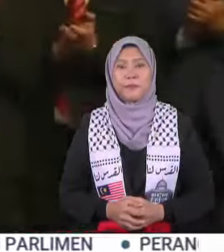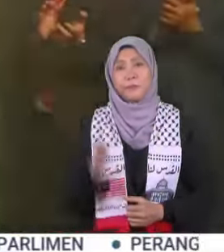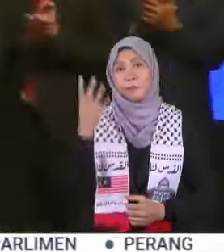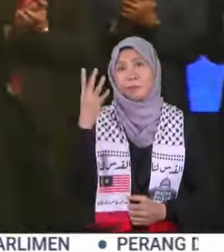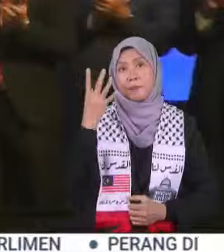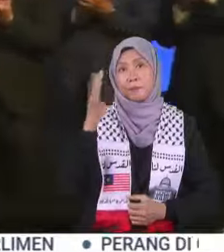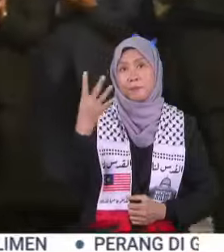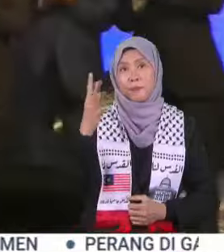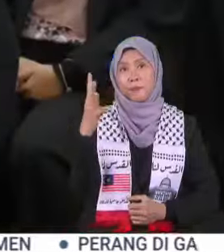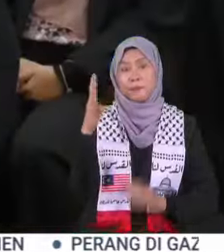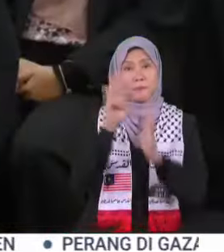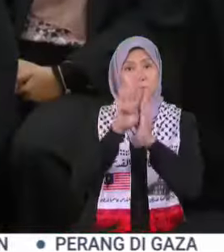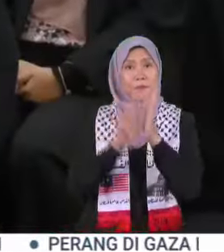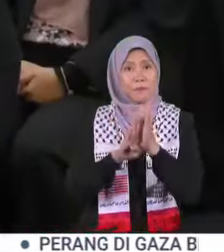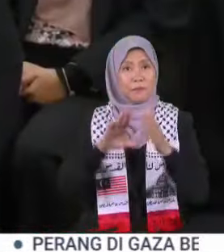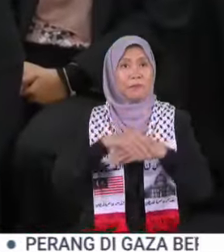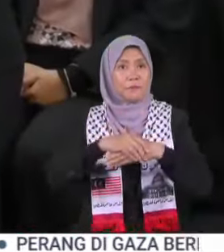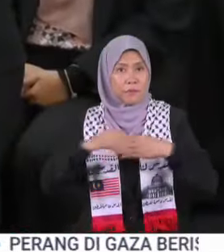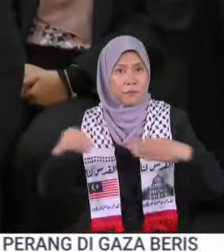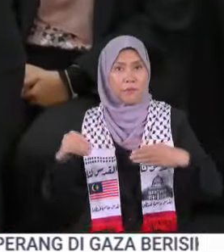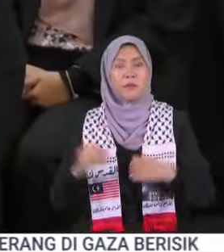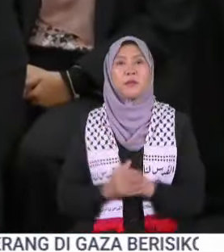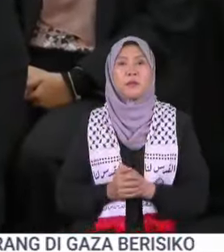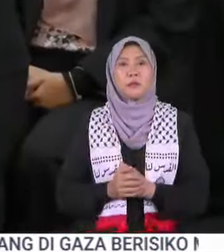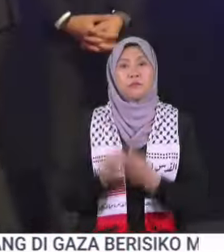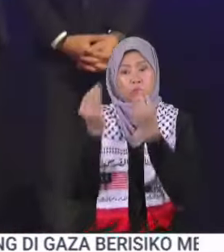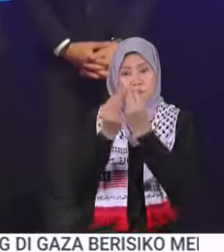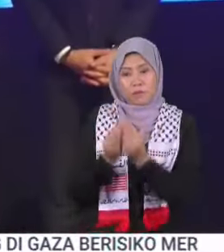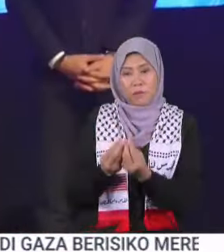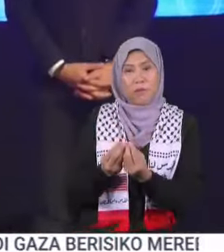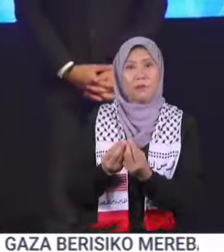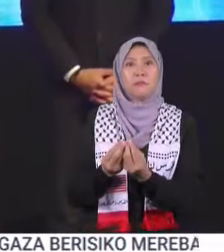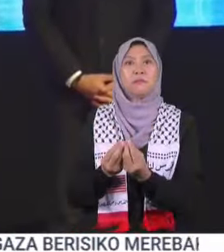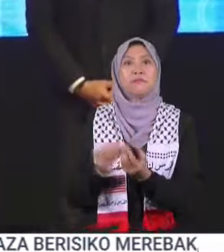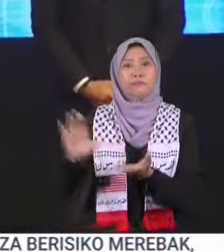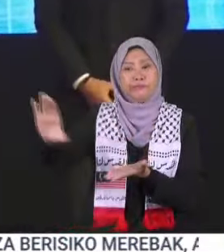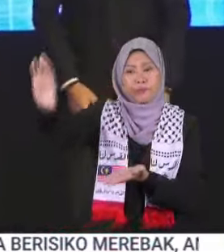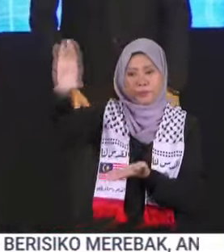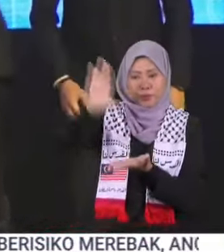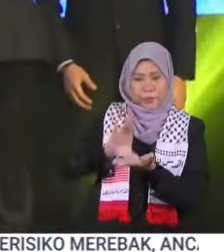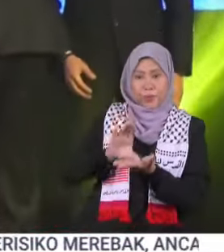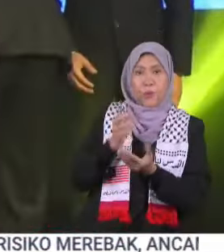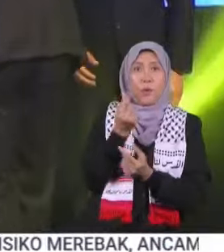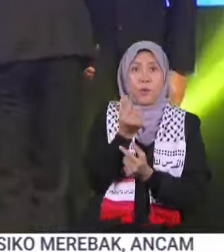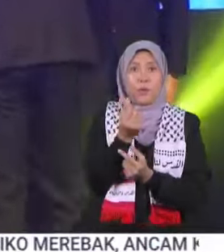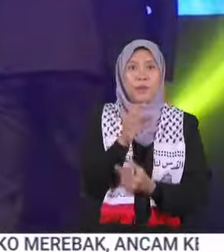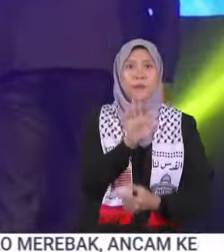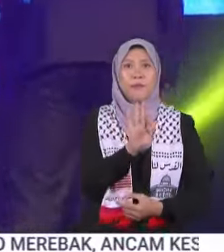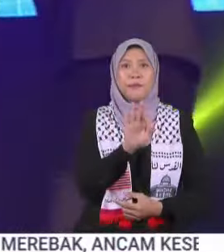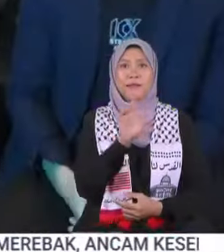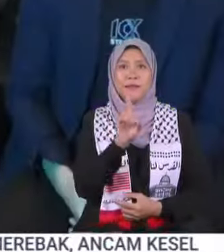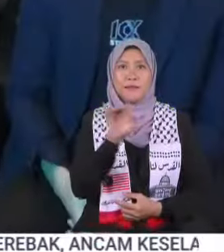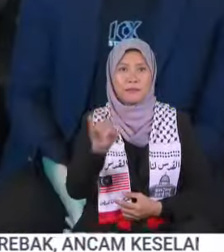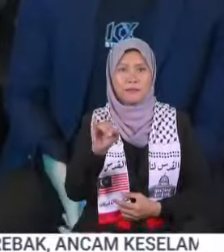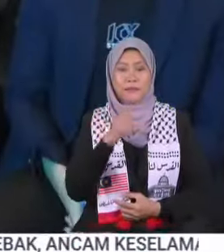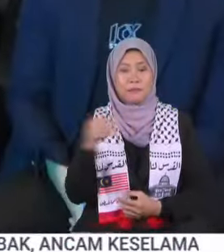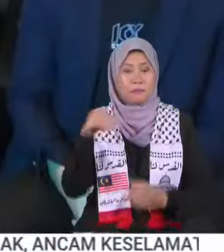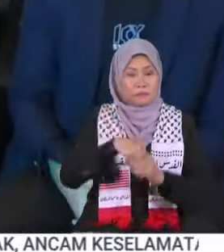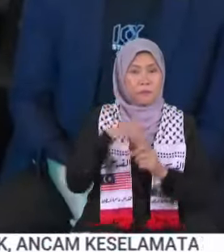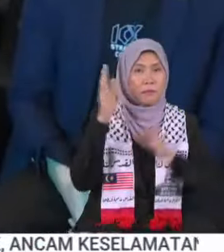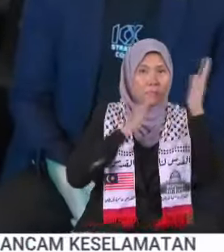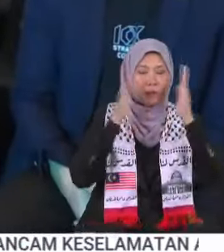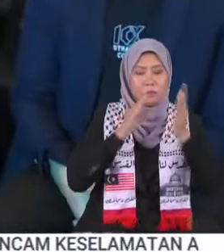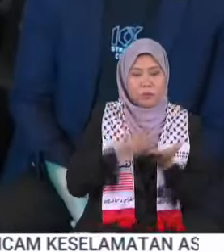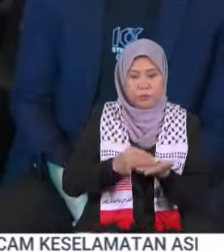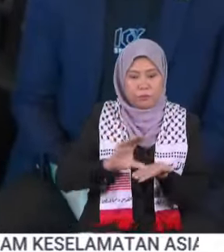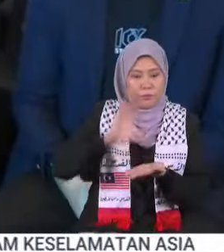sewenang-wenangnya R bilion itu nilai pelaburan langsung asing fdi dan domestik yang dijangka dibawa masuk